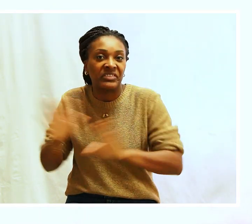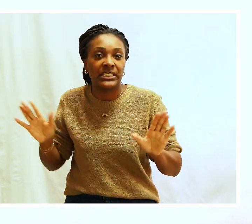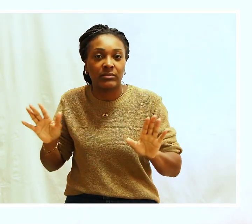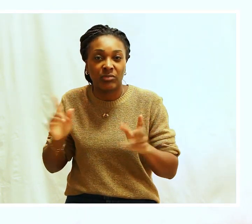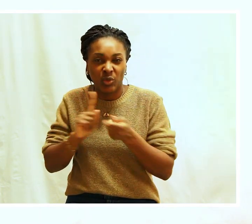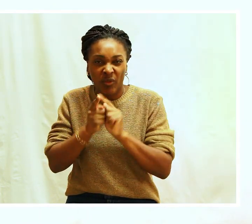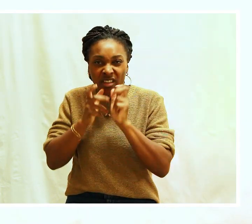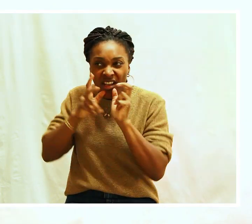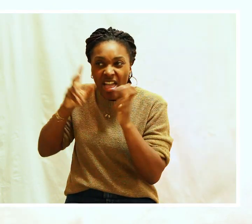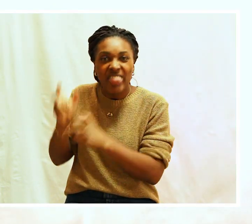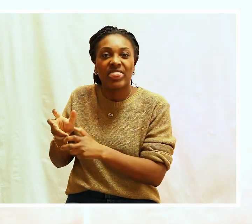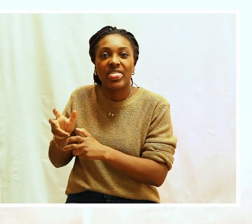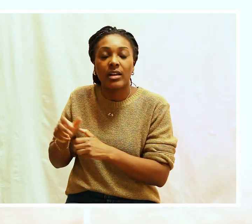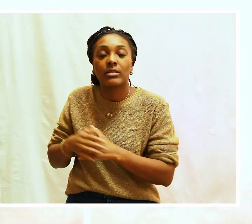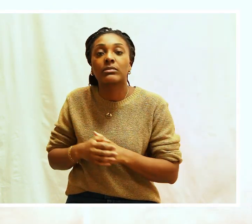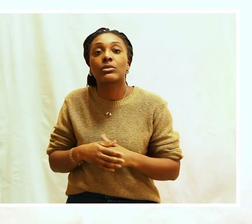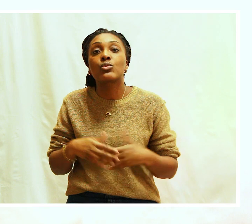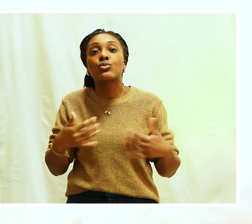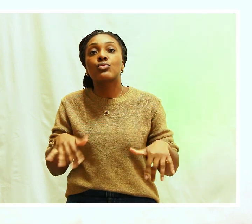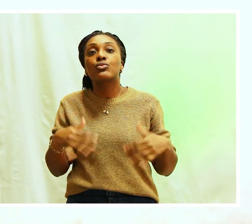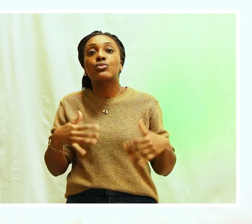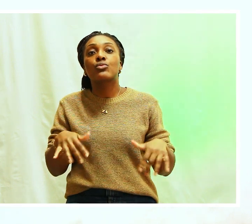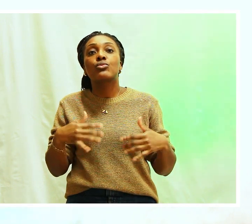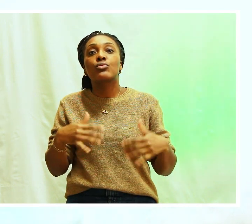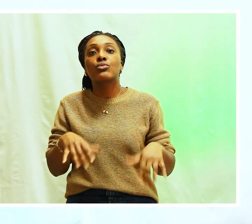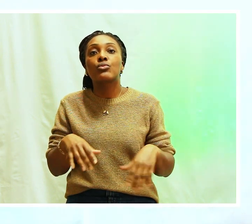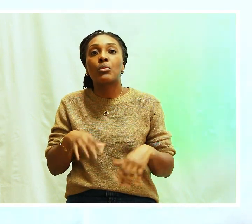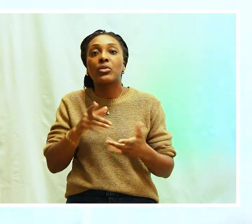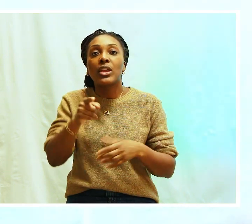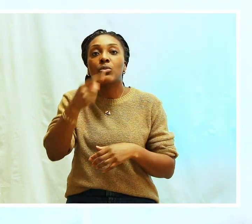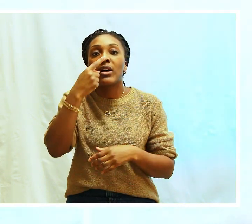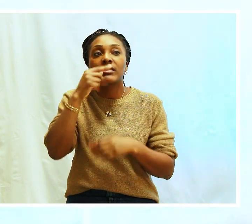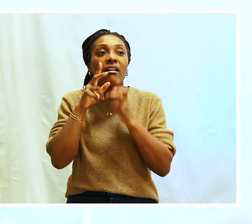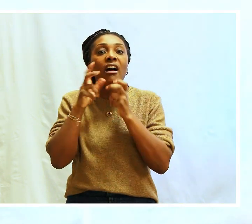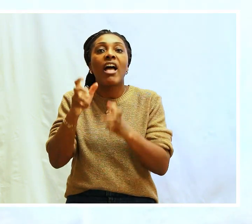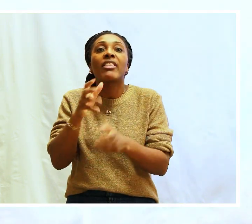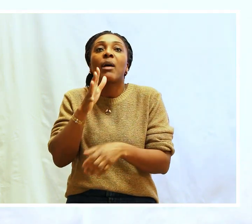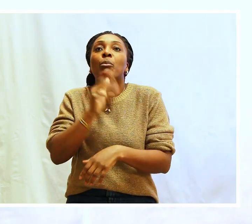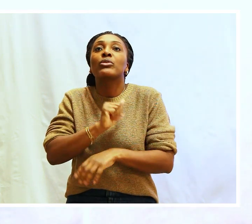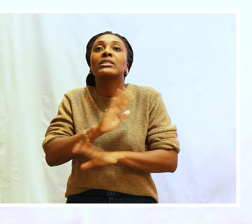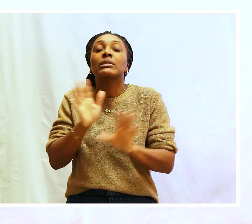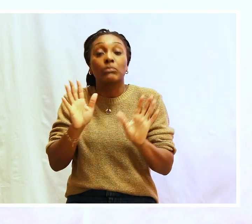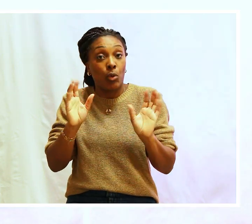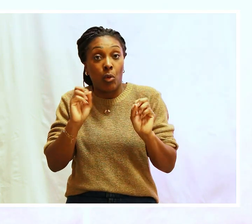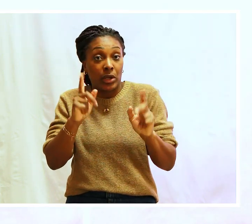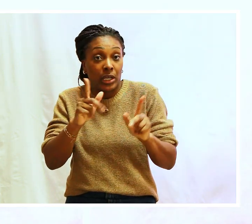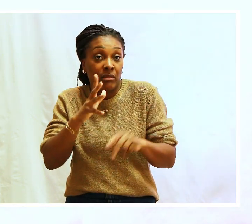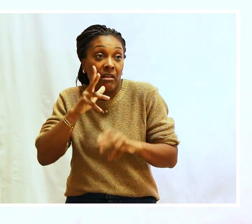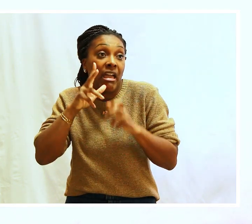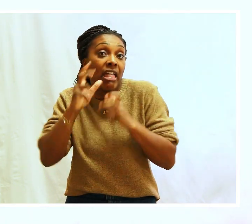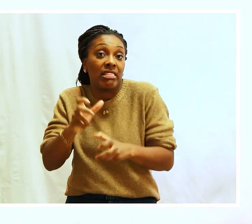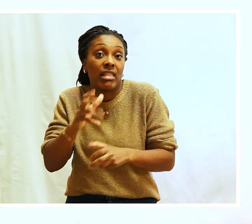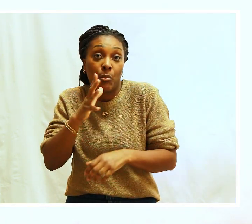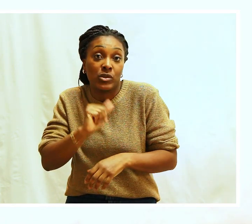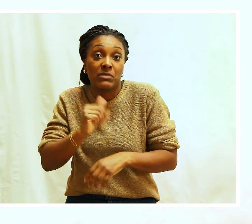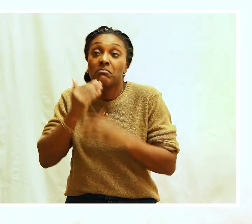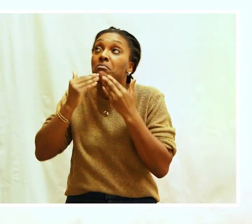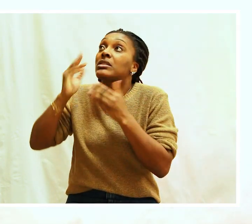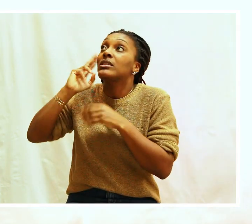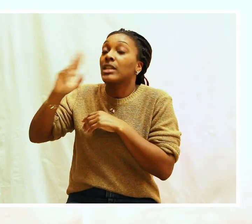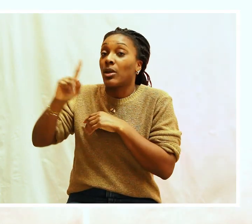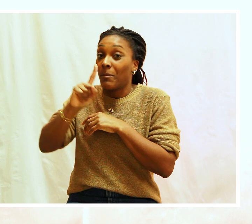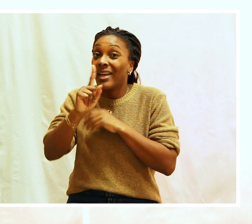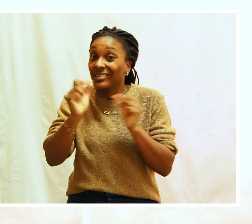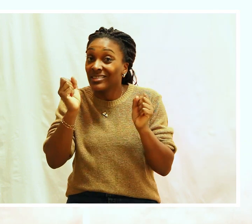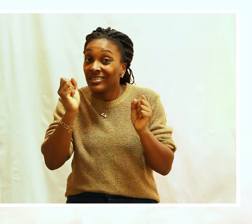haine. Ils vont dire, oh mais non, mais moi je n'éprouve pas ce genre de sentiment. C'est possible, merci Seigneur, mais ça peut nous arriver. Parce